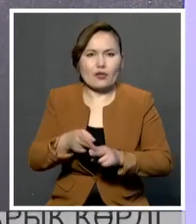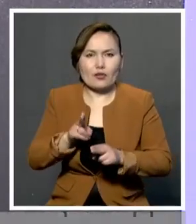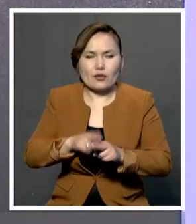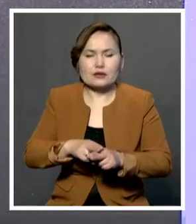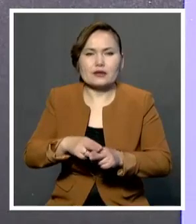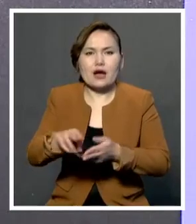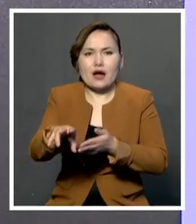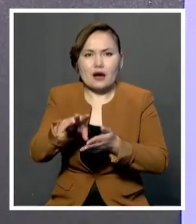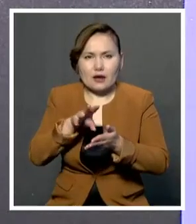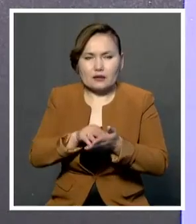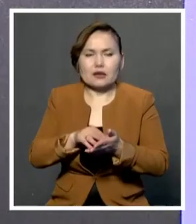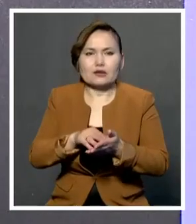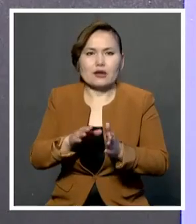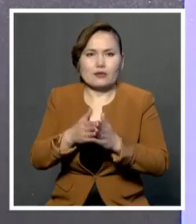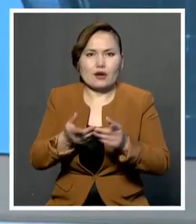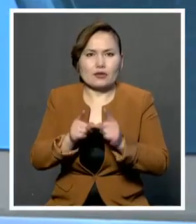тікелей аударылып отырған тұңғыш рет.